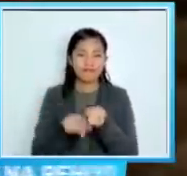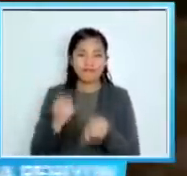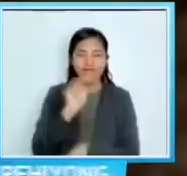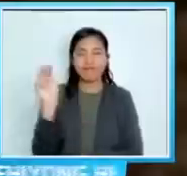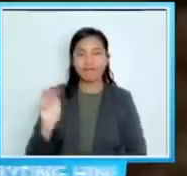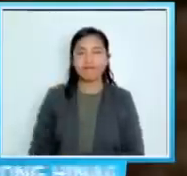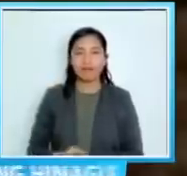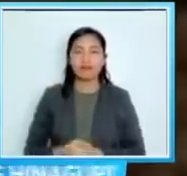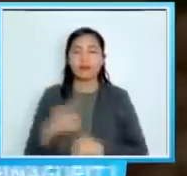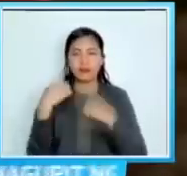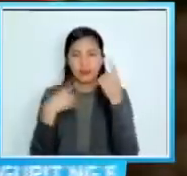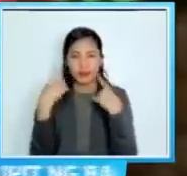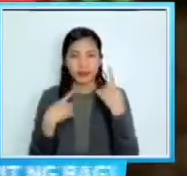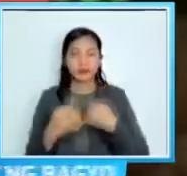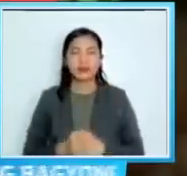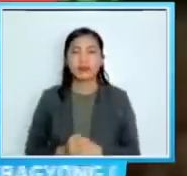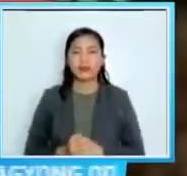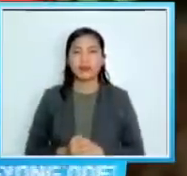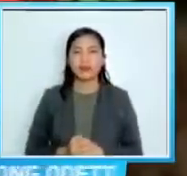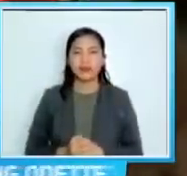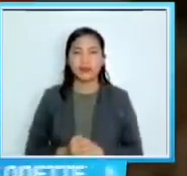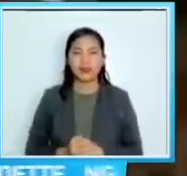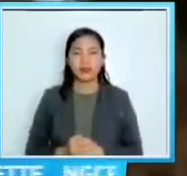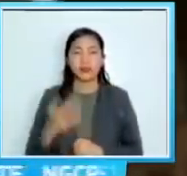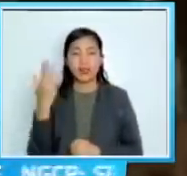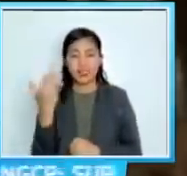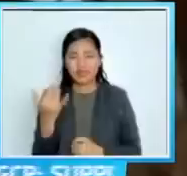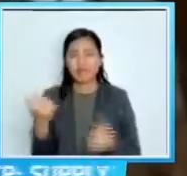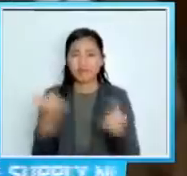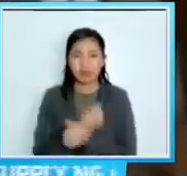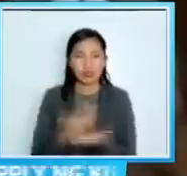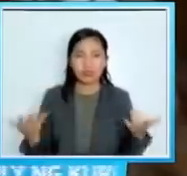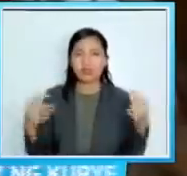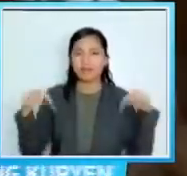Dahil ang mga hanap buhay namin dito na ubos na.